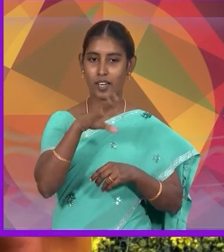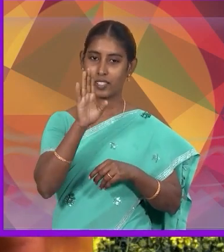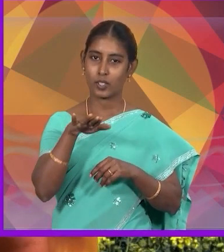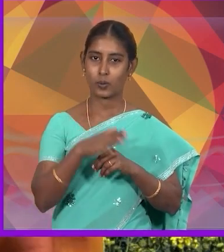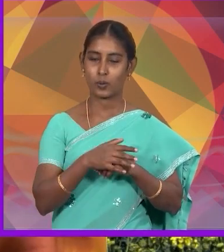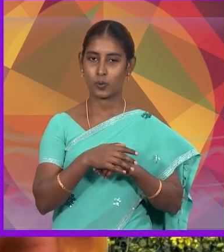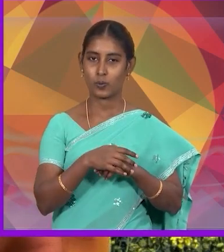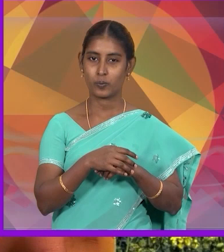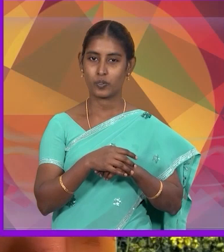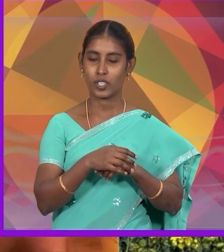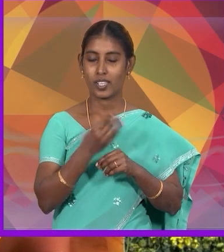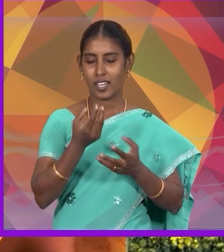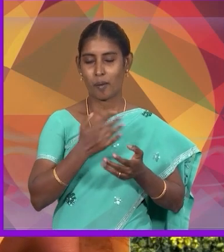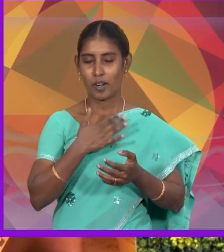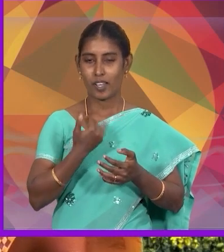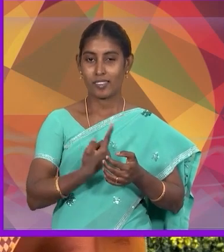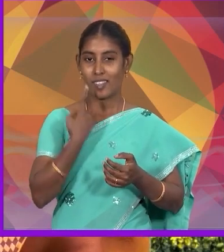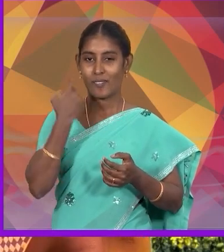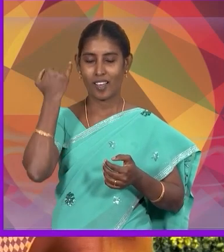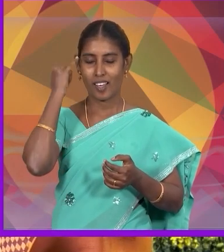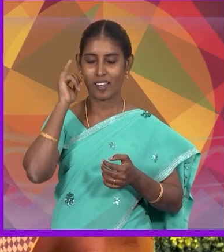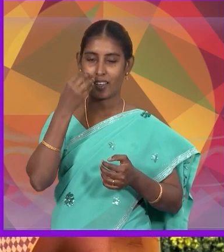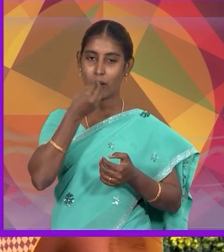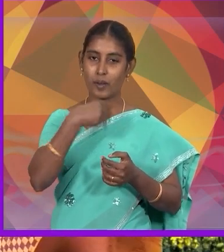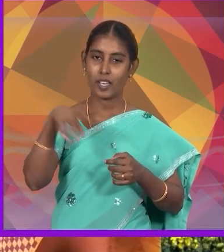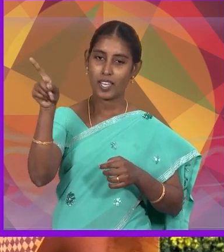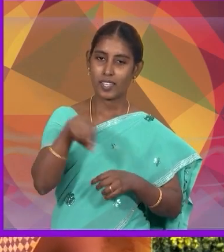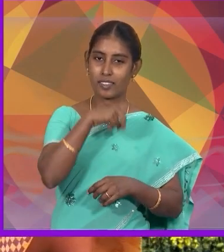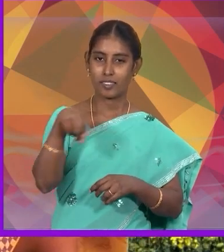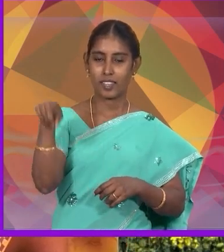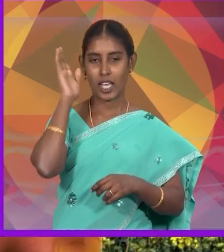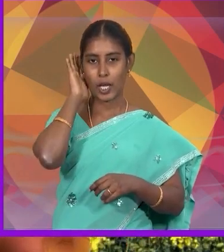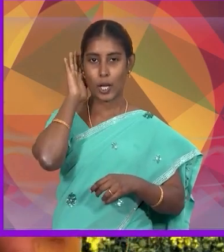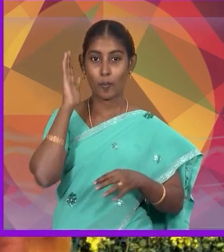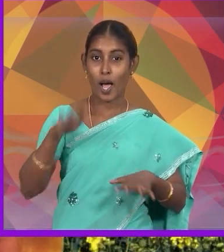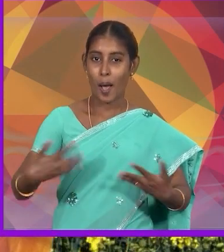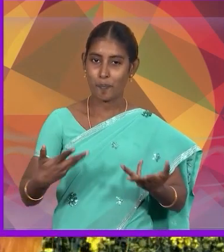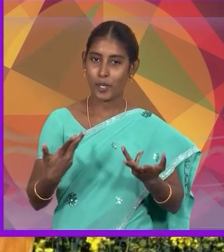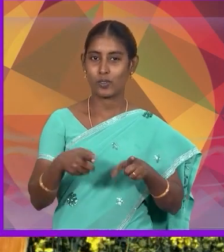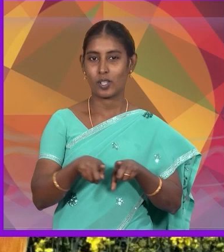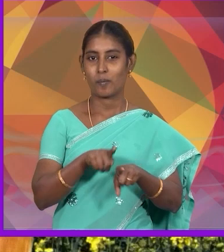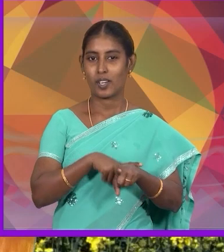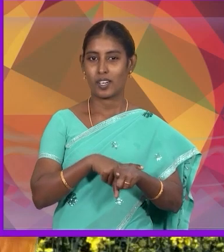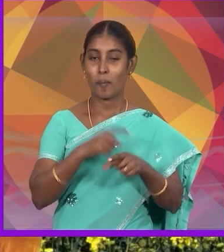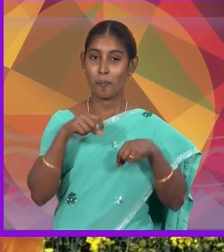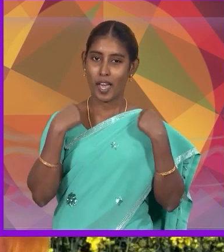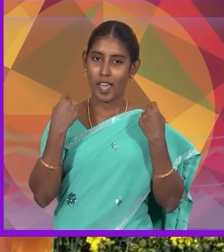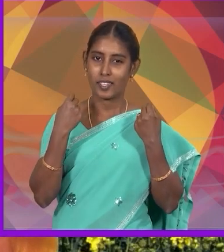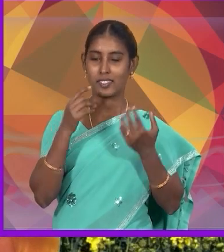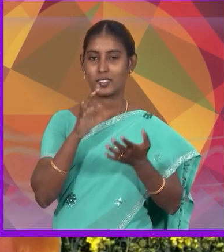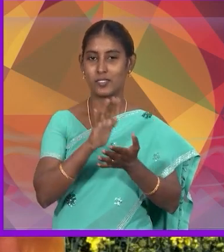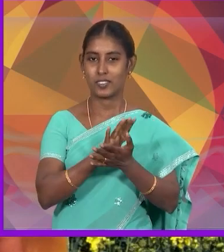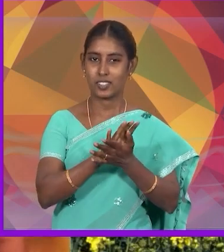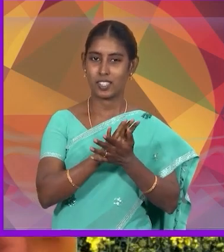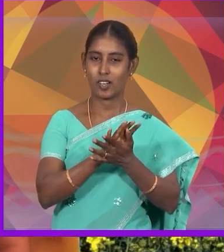அல்லது ஒரு இசையை கேட்போம் இல்லைங்களா, மகிழ்ச்சியா இருக்கும் பொழுது அவங்க திருமணம் திருவிழா இந்த போன்ற